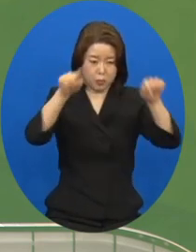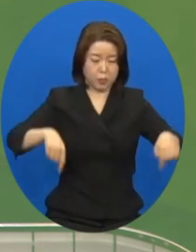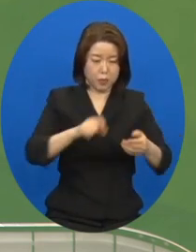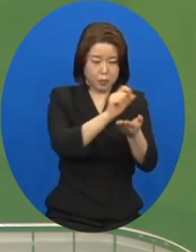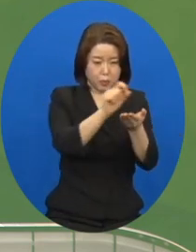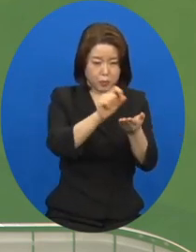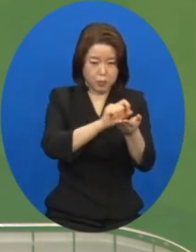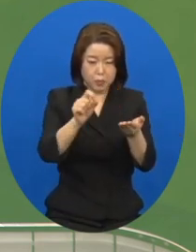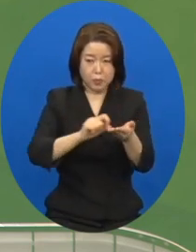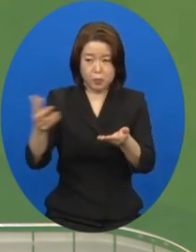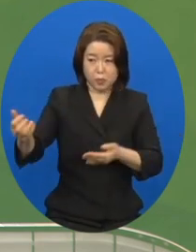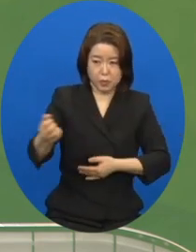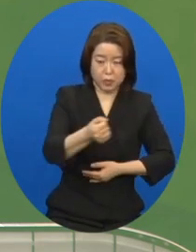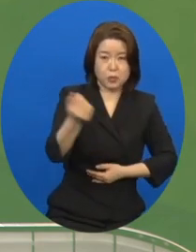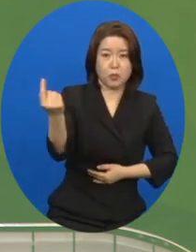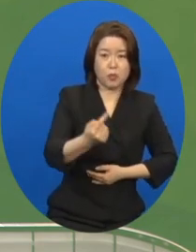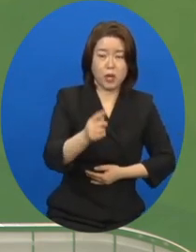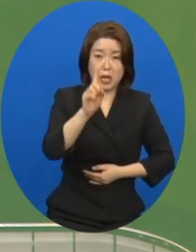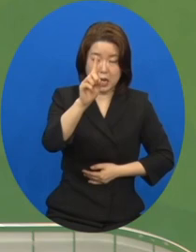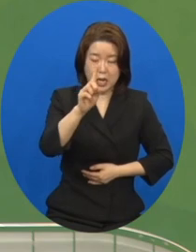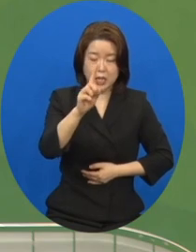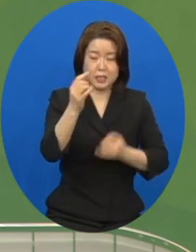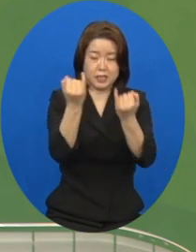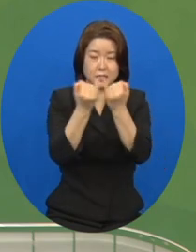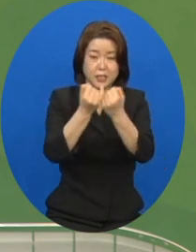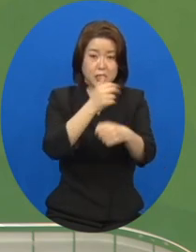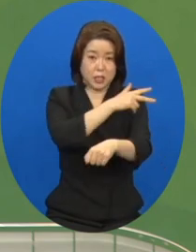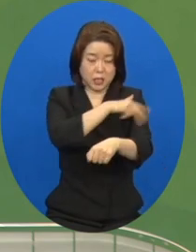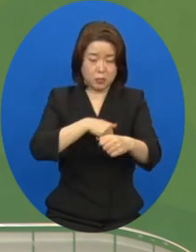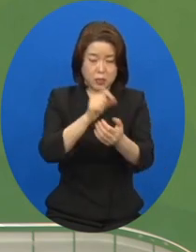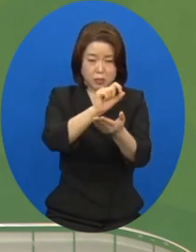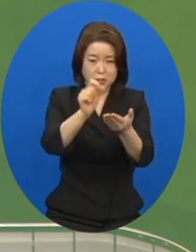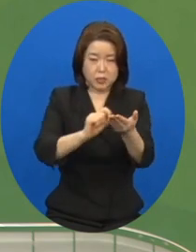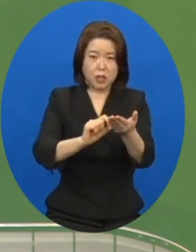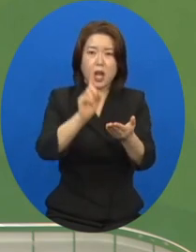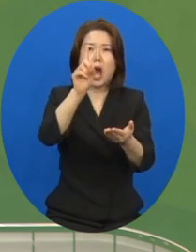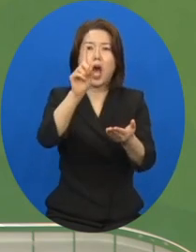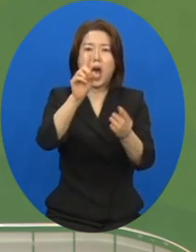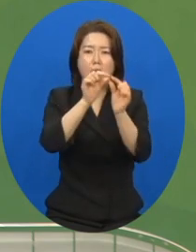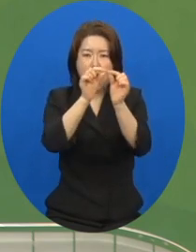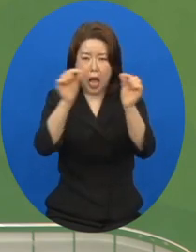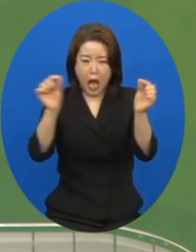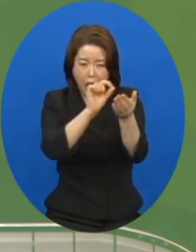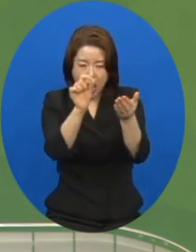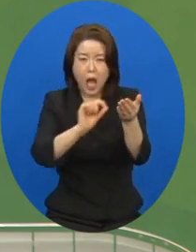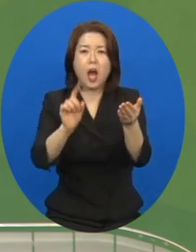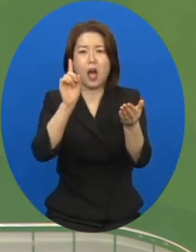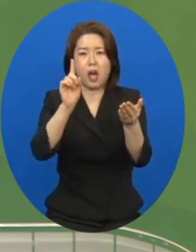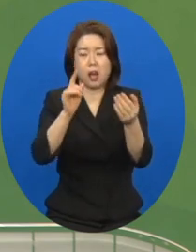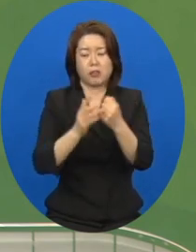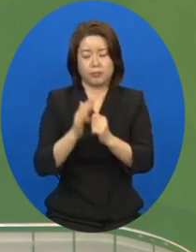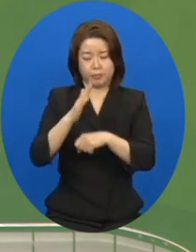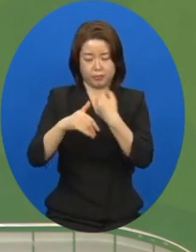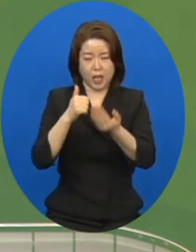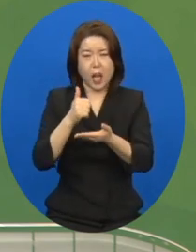나오셨어요. 어느 한 여자 집사님이 써온 기도 제목이 딱 한 줄입니다. 하나님,